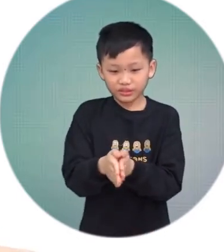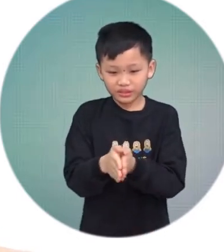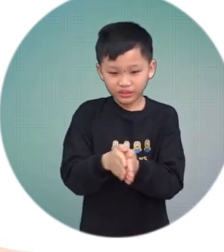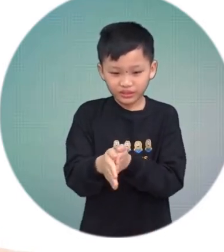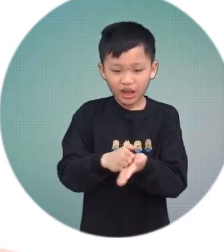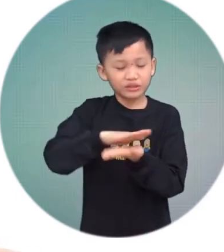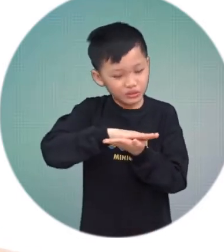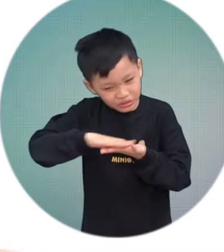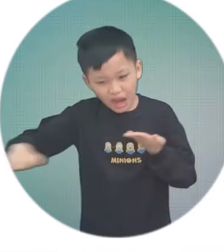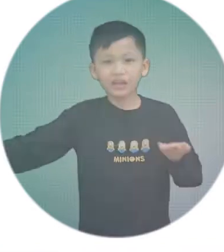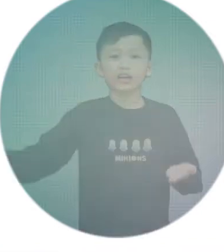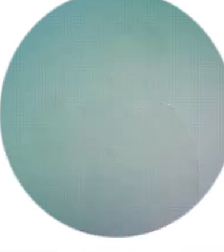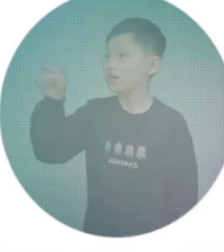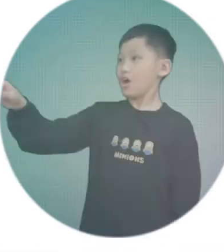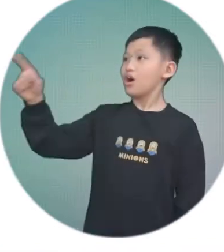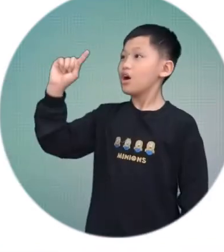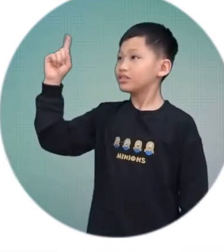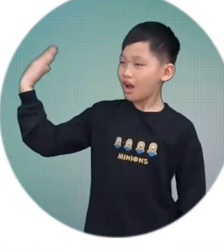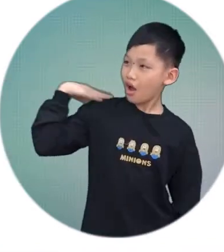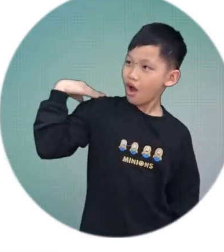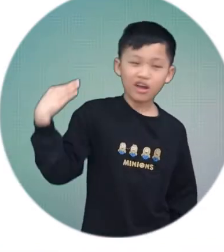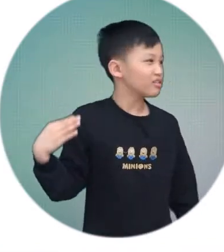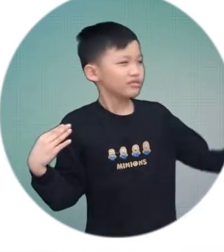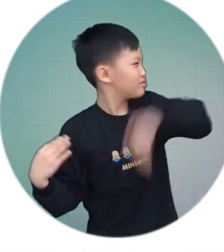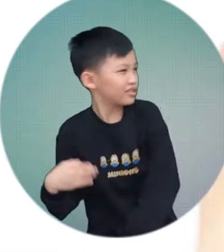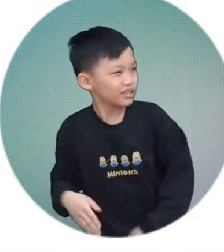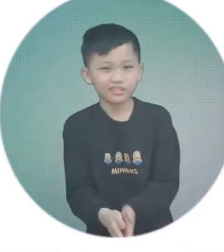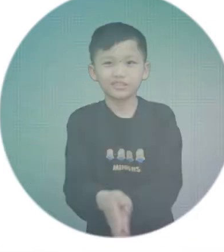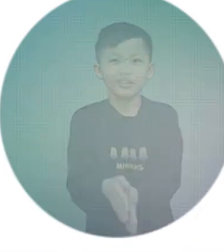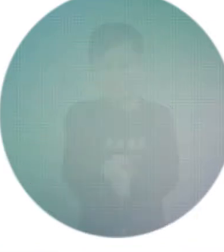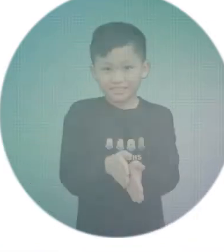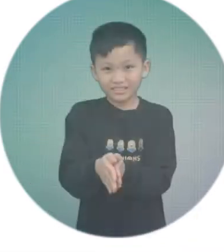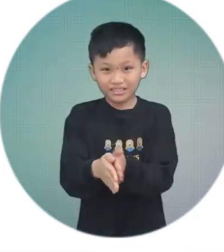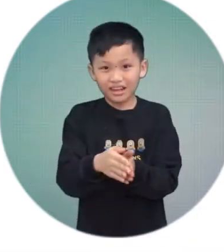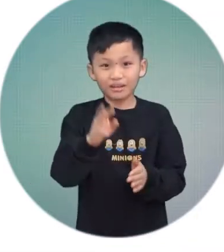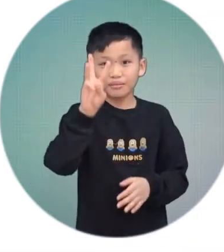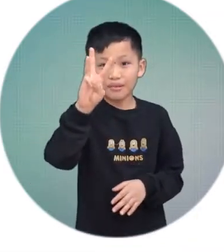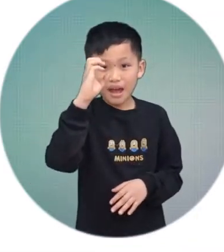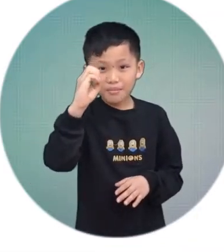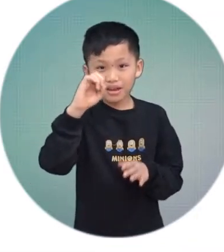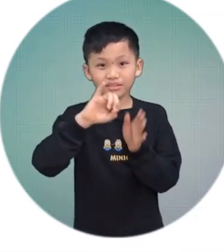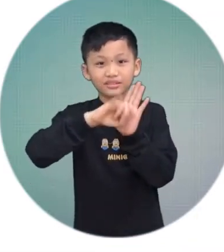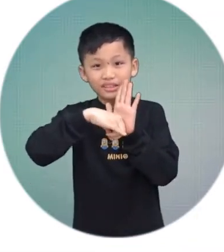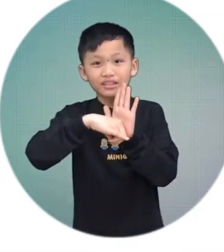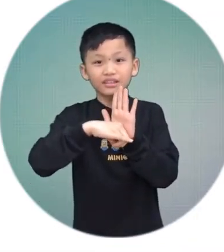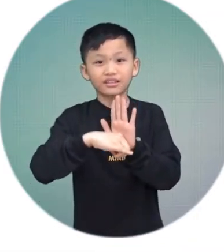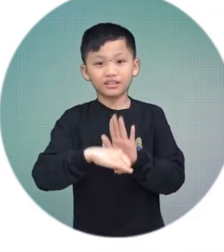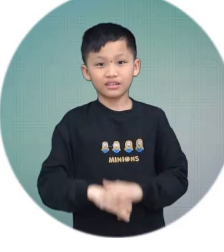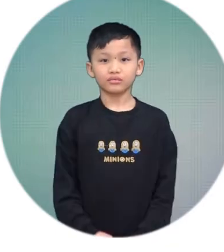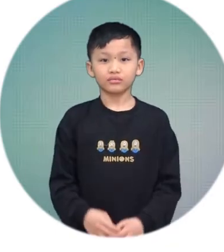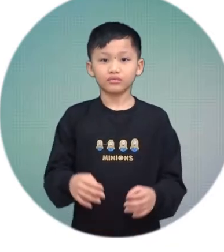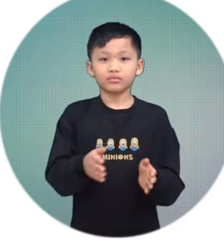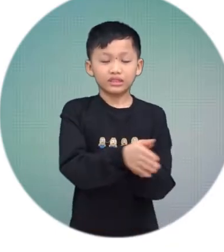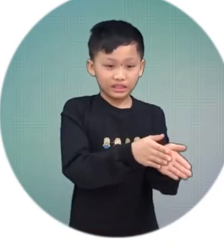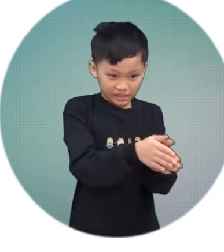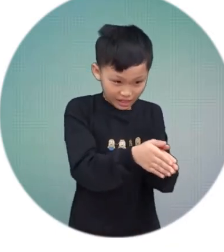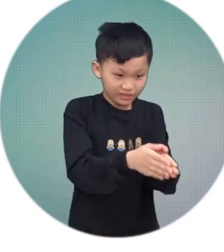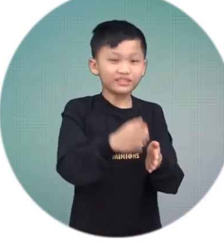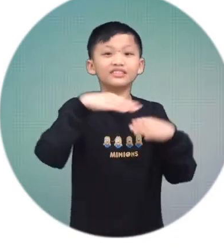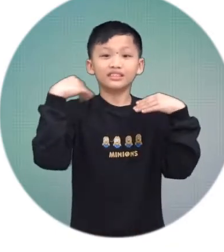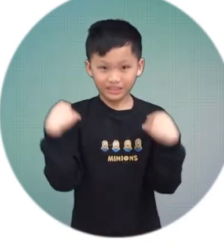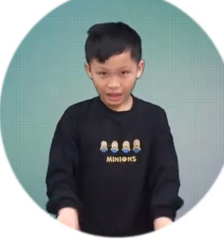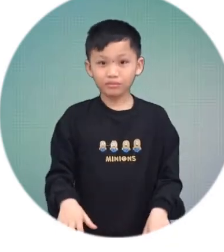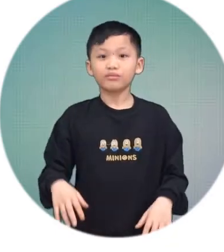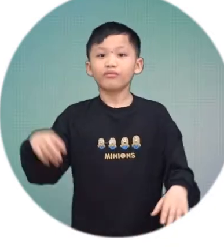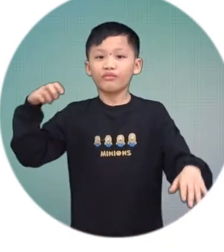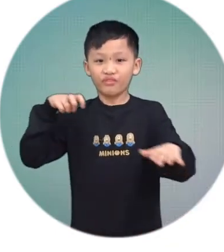khô. Cô giáo đang gọi bọn mình đi rửa tay kìa. Cô bảo bọn mình phải nhớ rửa tay kỹ ít nhất trong